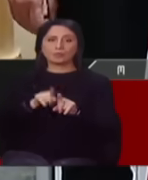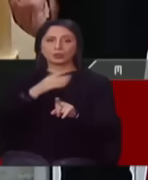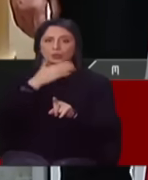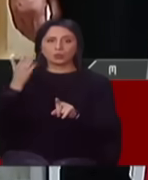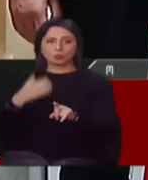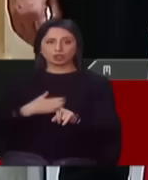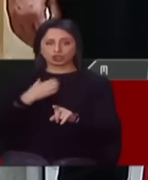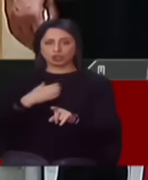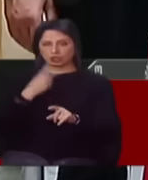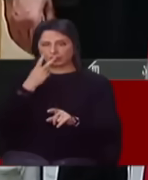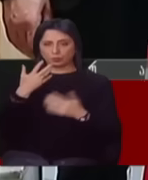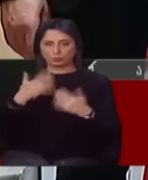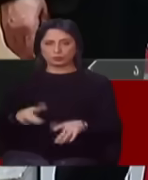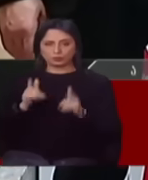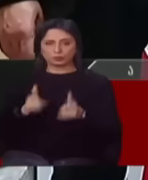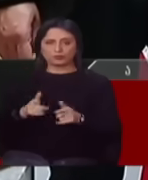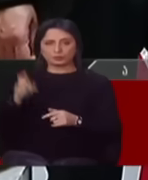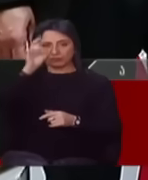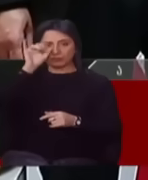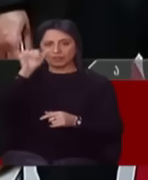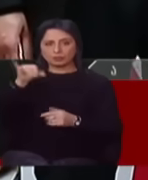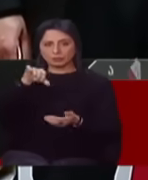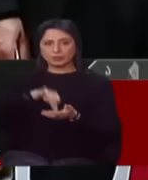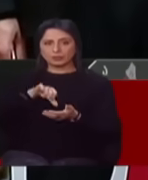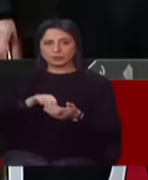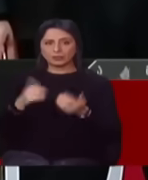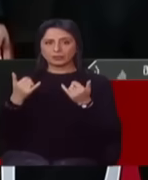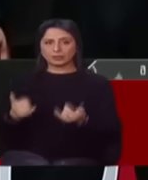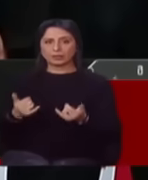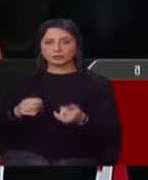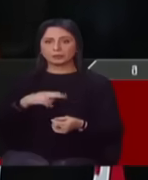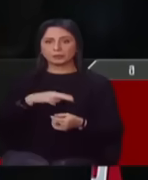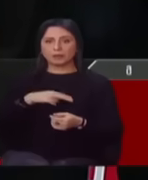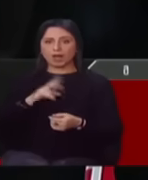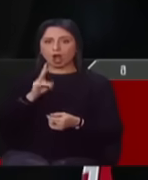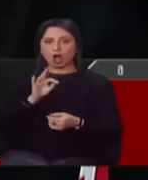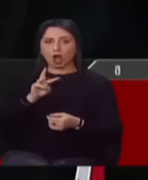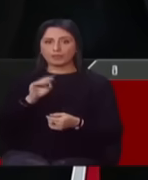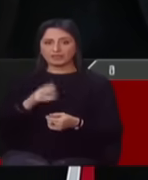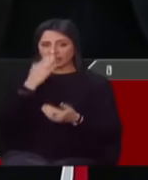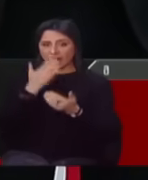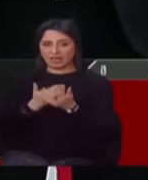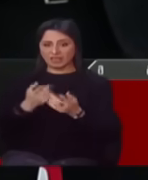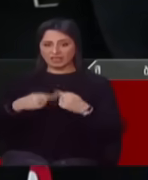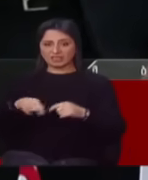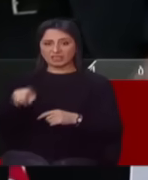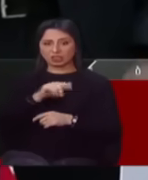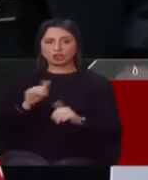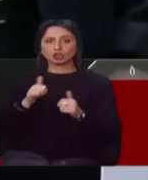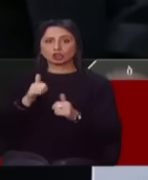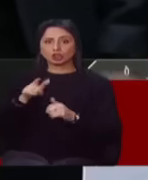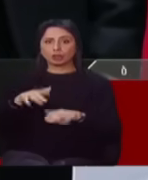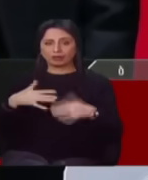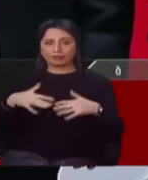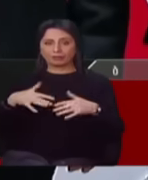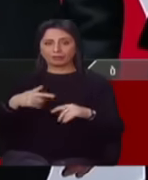უპრეცედენტო შიში, რომელიც ხელისუფლების წარმომადგენლებმა დღეს პარლამენტის კომიტეტზე ანახეს მთელ საზოგადოებას, როგორი